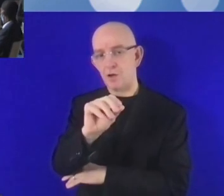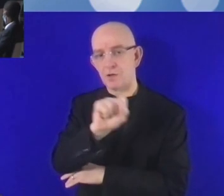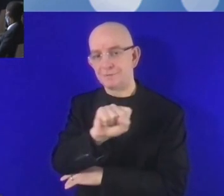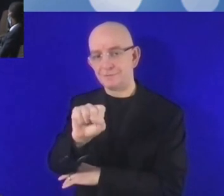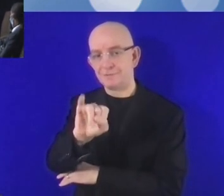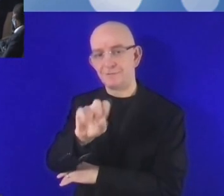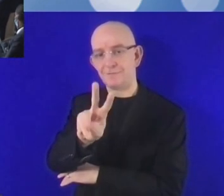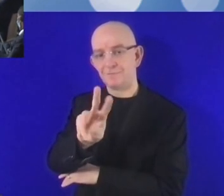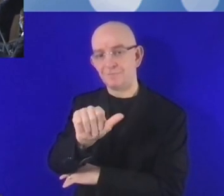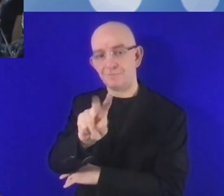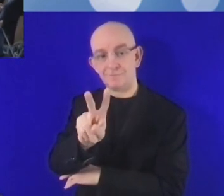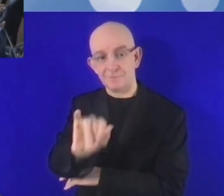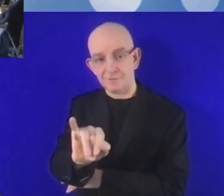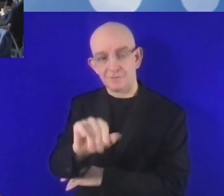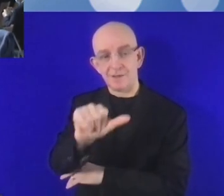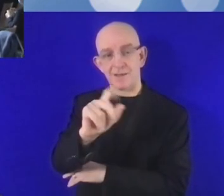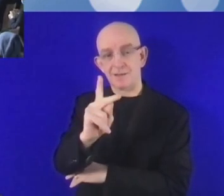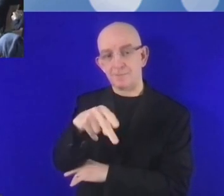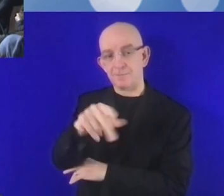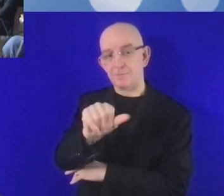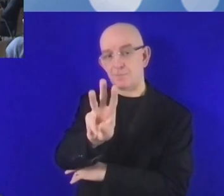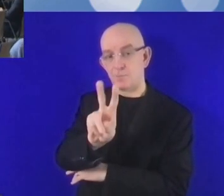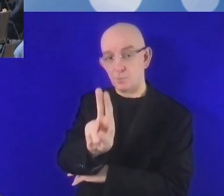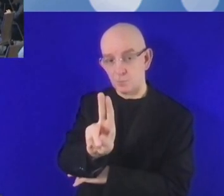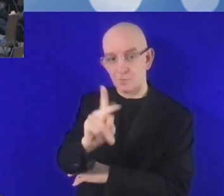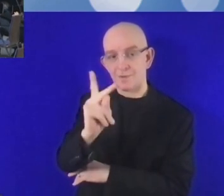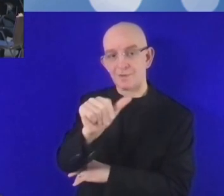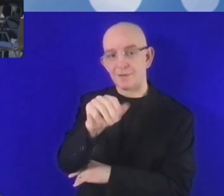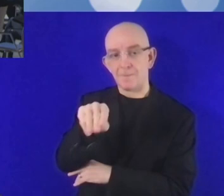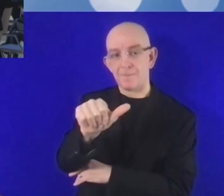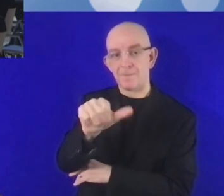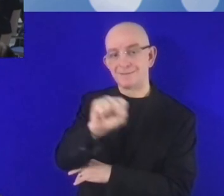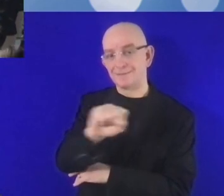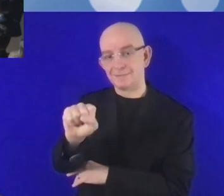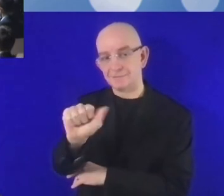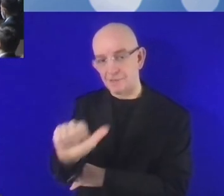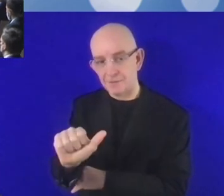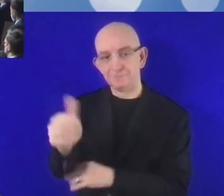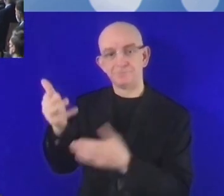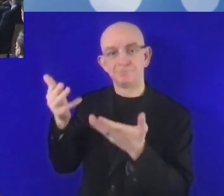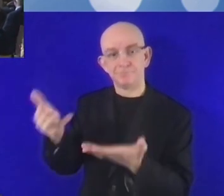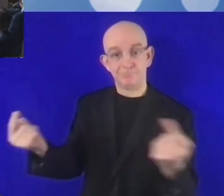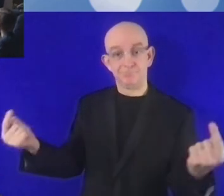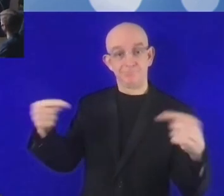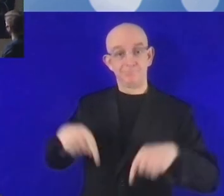Kosavi Anna Akbavu Kamasa 女士，她今天跟我们在一起在卡多维兹，欢迎。